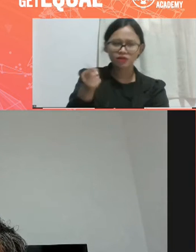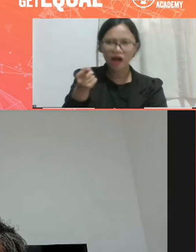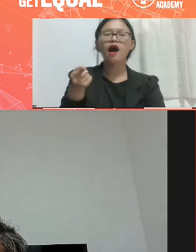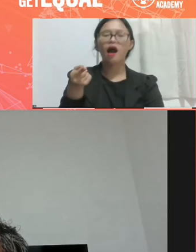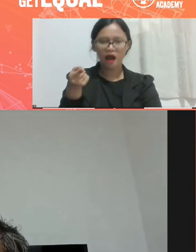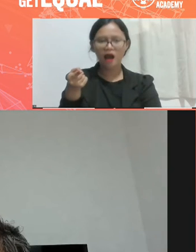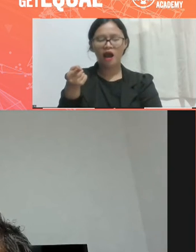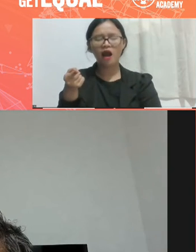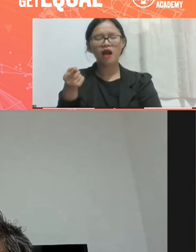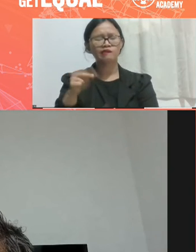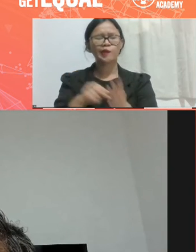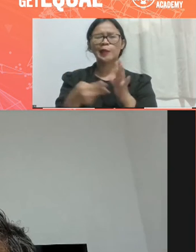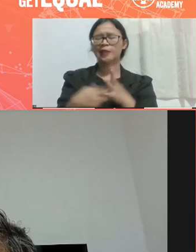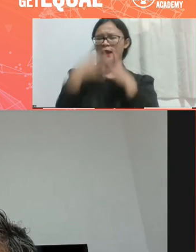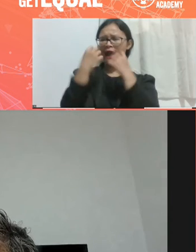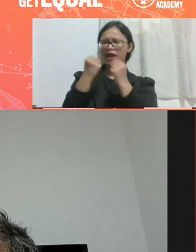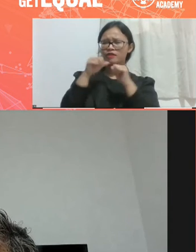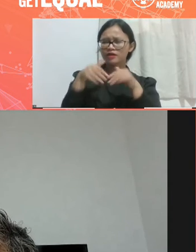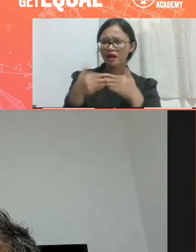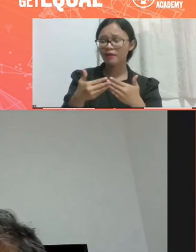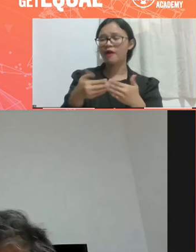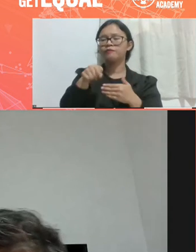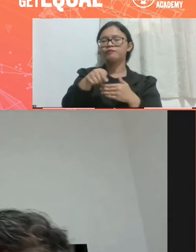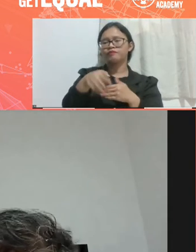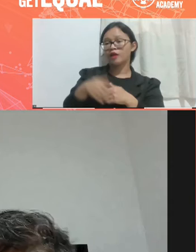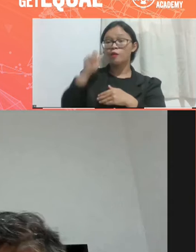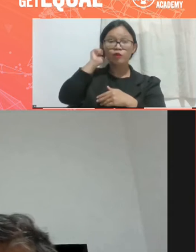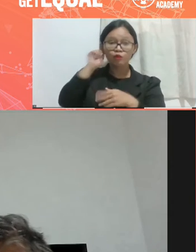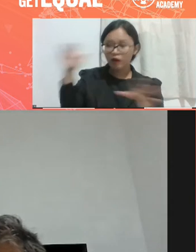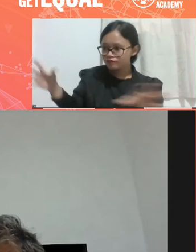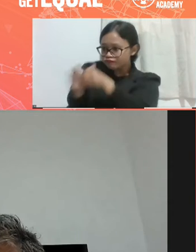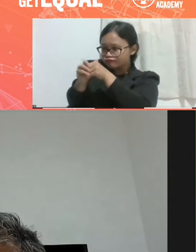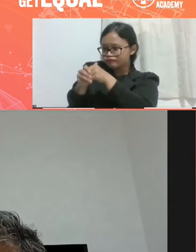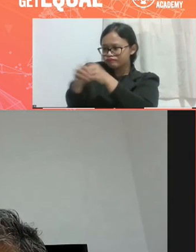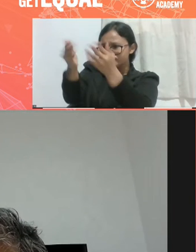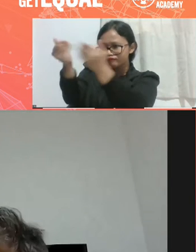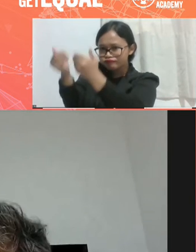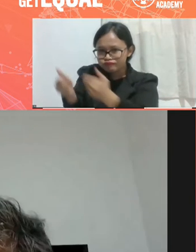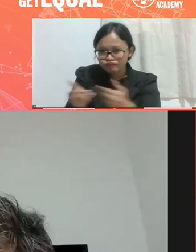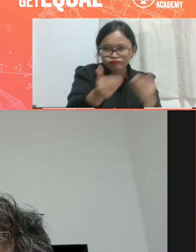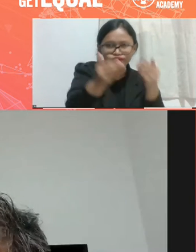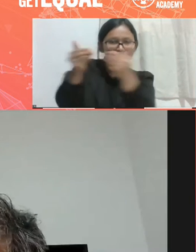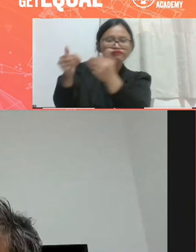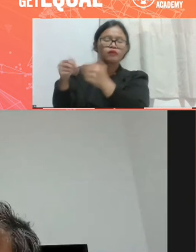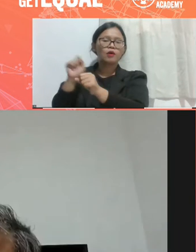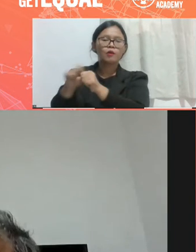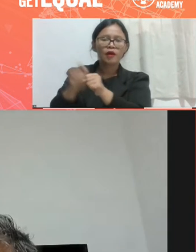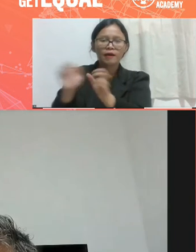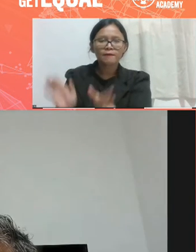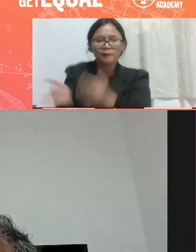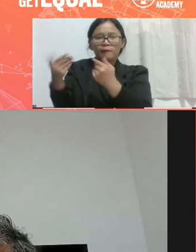Dan saya sih berharap dengan ada banyak perempuan yang kita ajak di Innovator, kita libatkan di pembuatan koperasi,